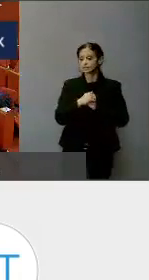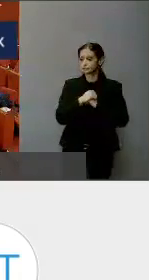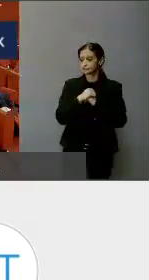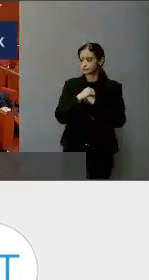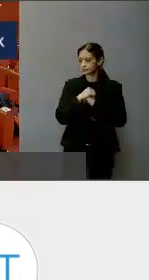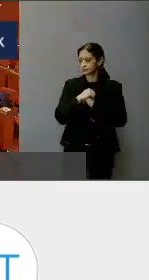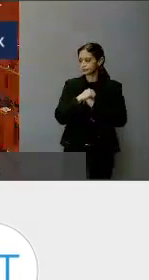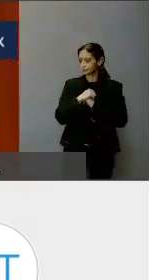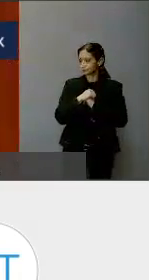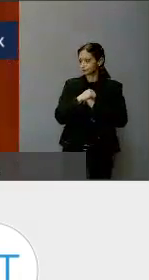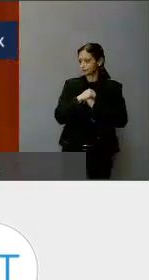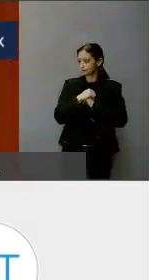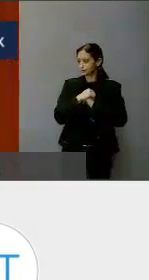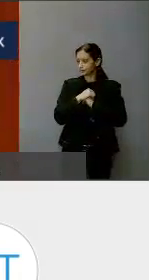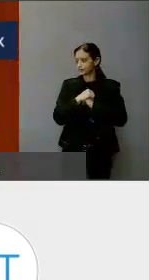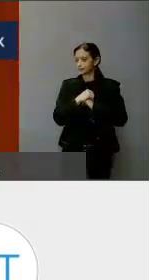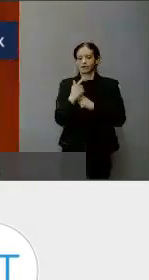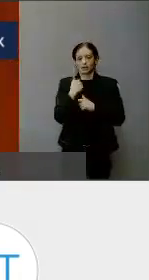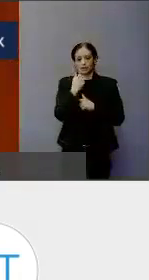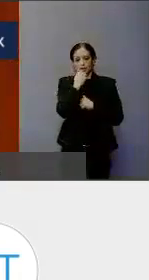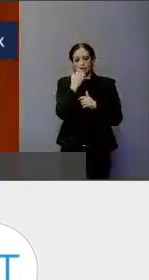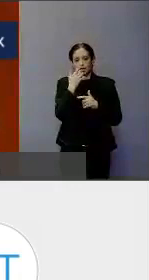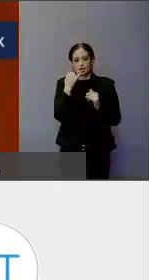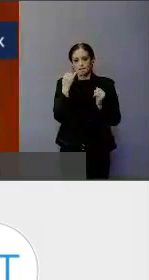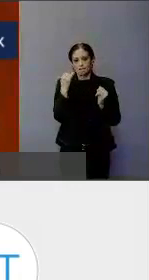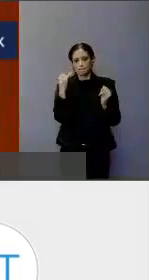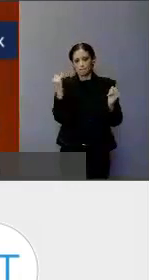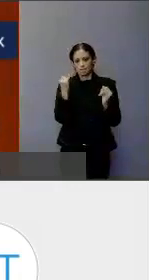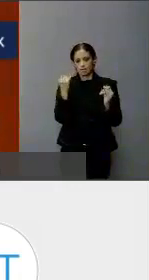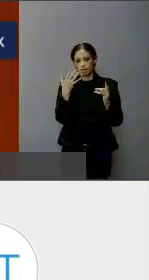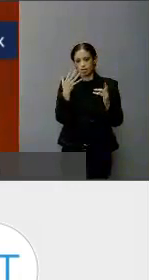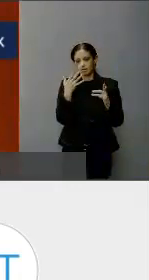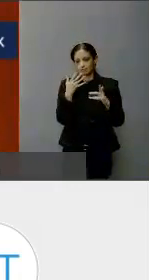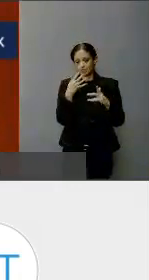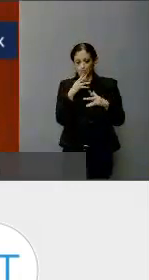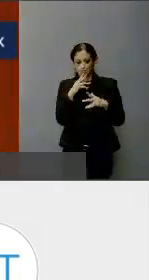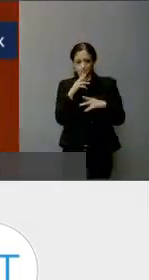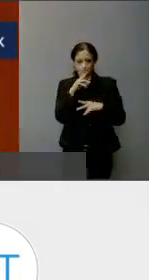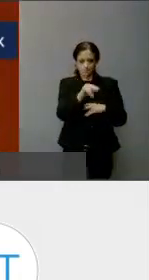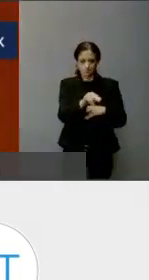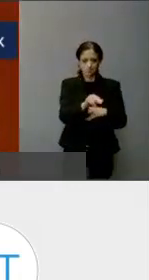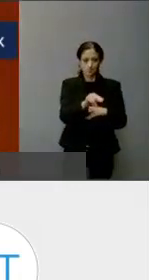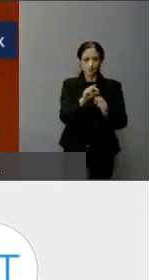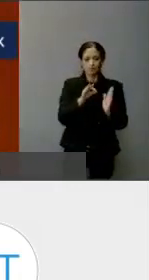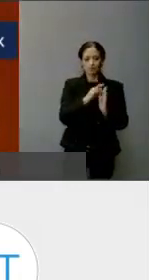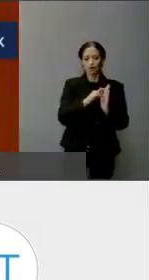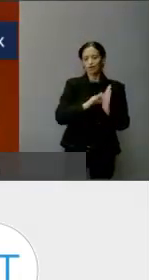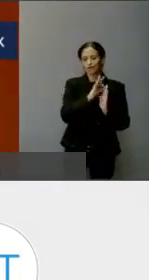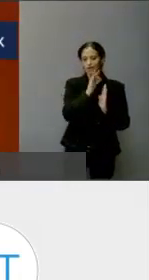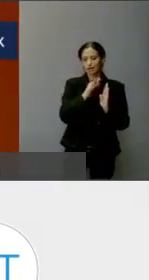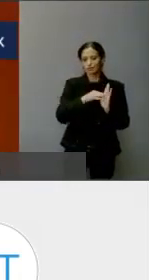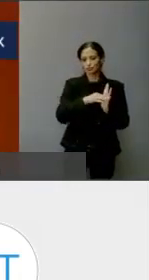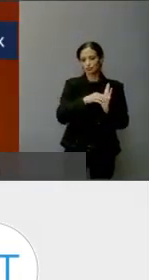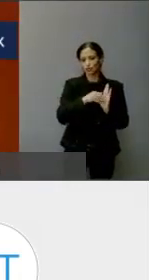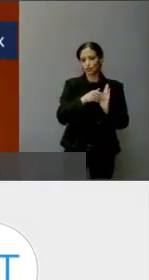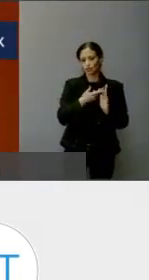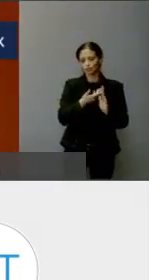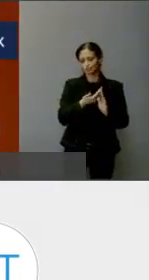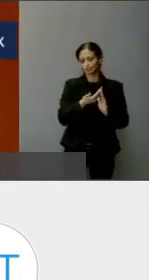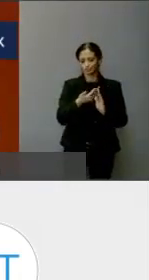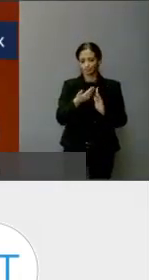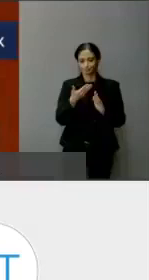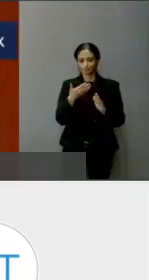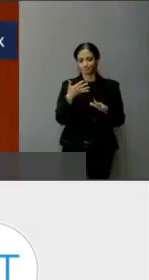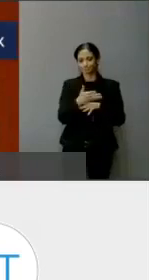la premessa che mi sentono in dovere di fare e esula dall'ordine del giorno ma scriva che